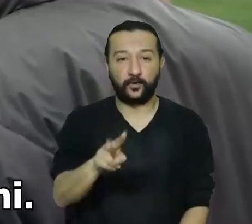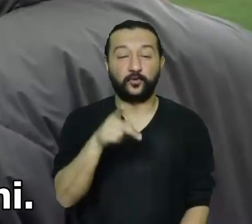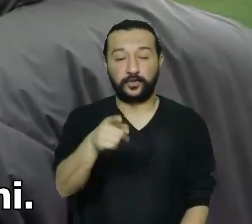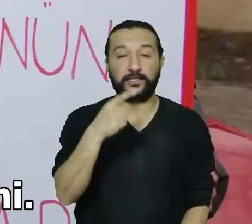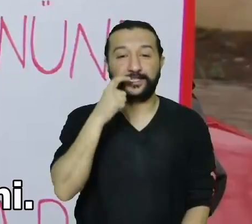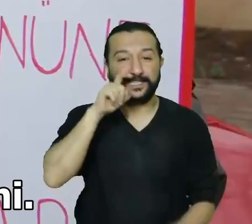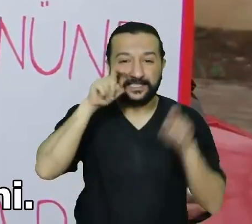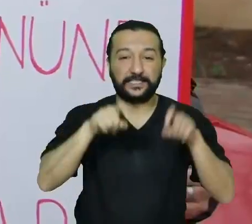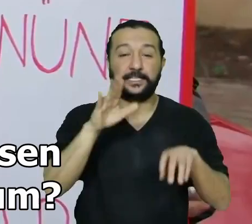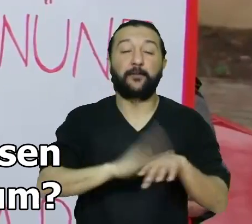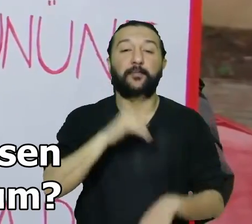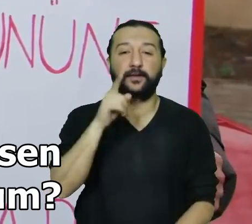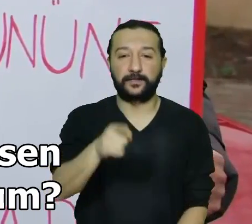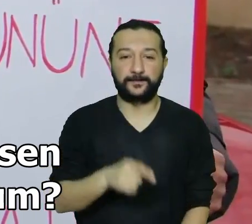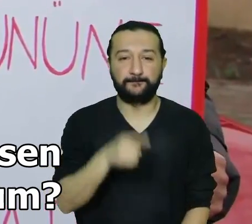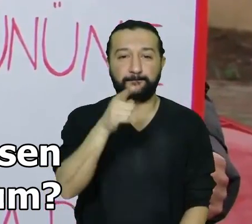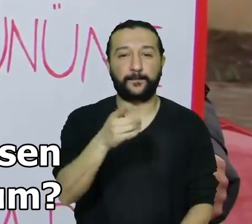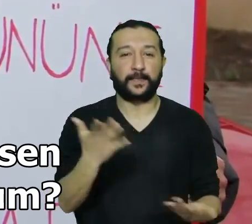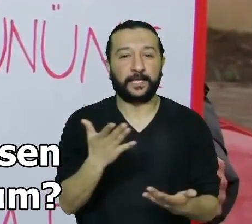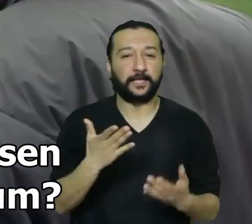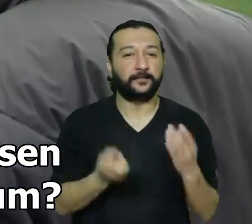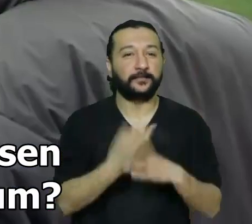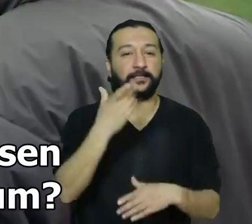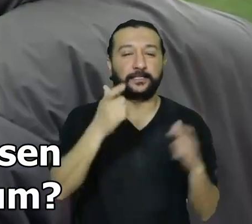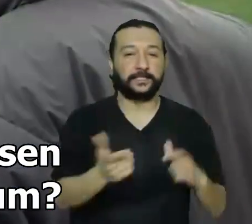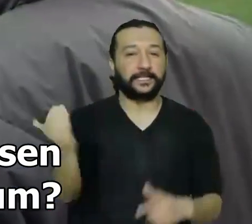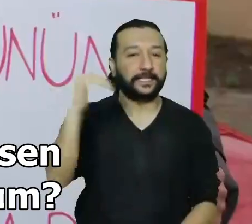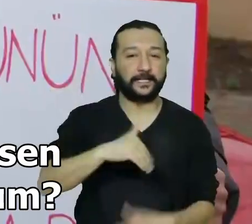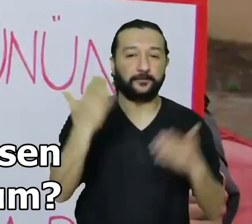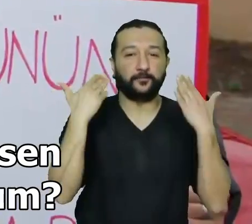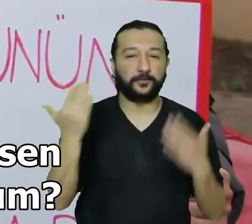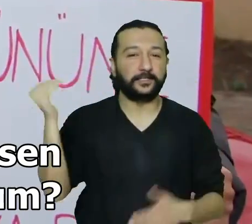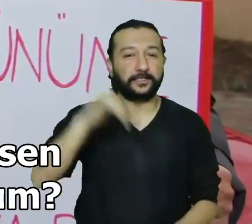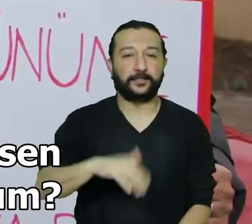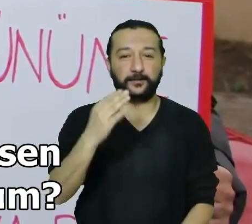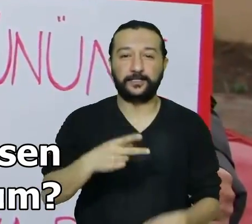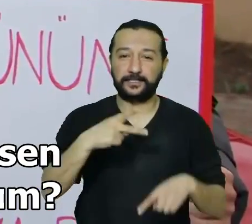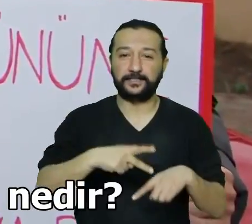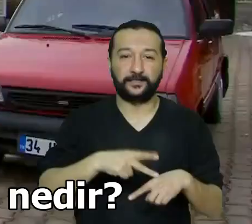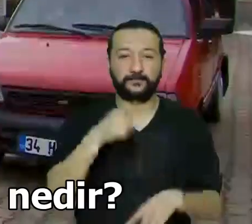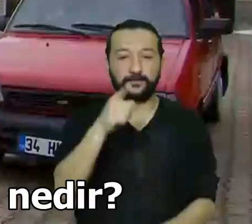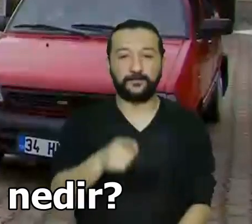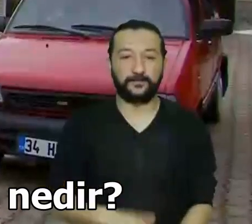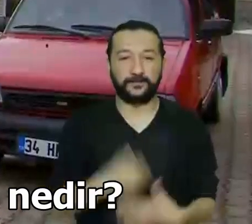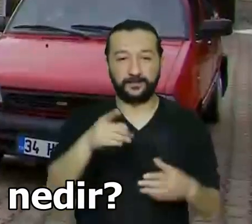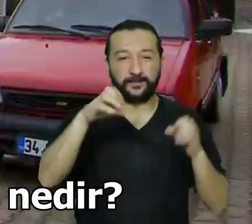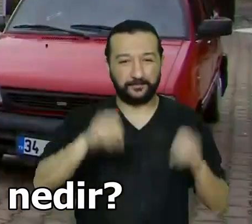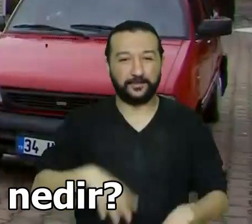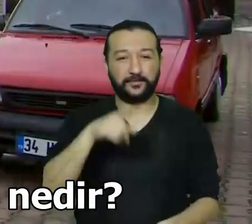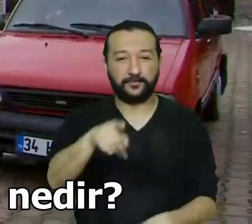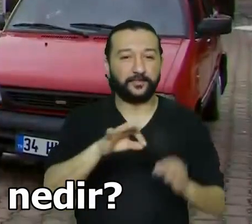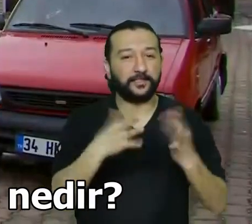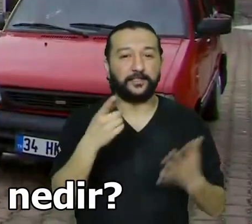vampir dişlerini. Seni hangi keşiştemeden esen rüzgar buralara attı Zarpçığım? Uzatma Şükrü. Bu nedir